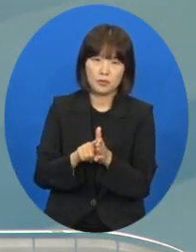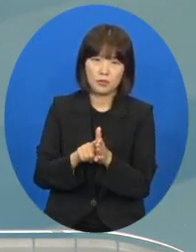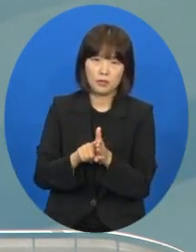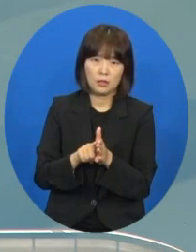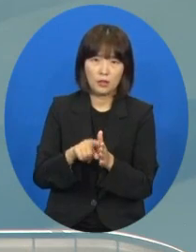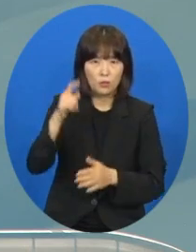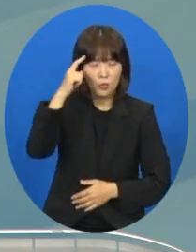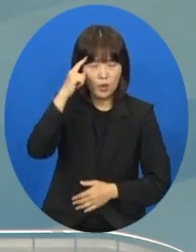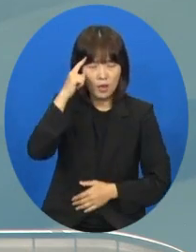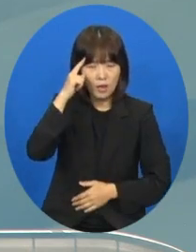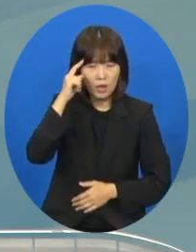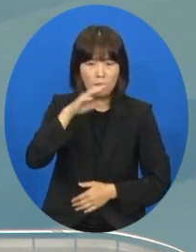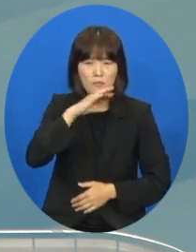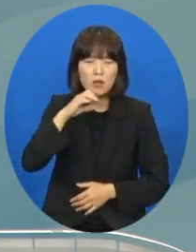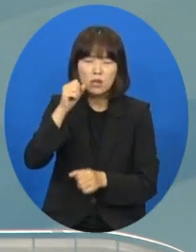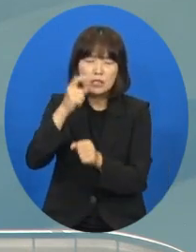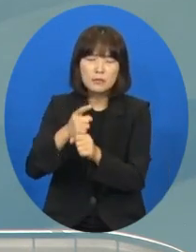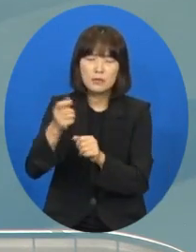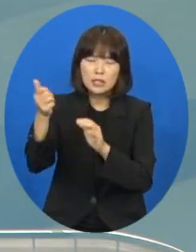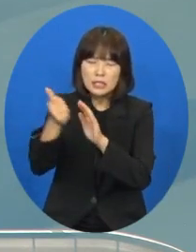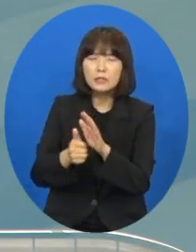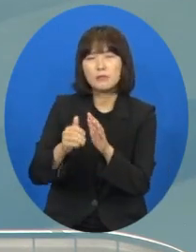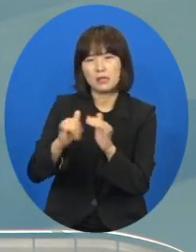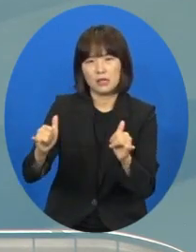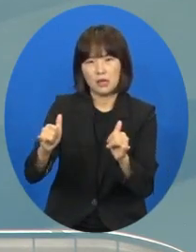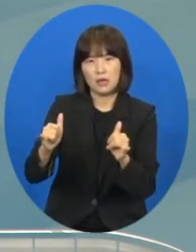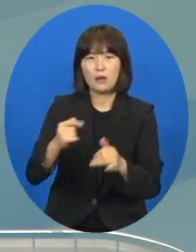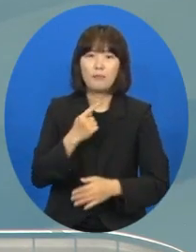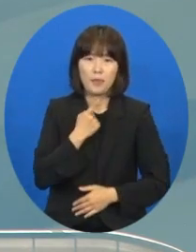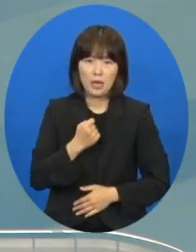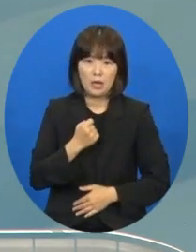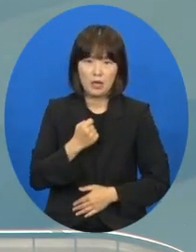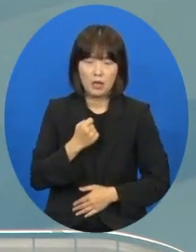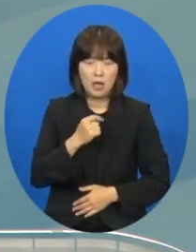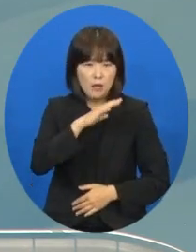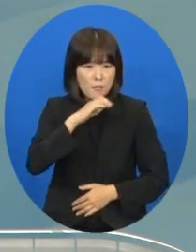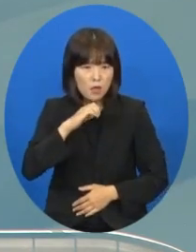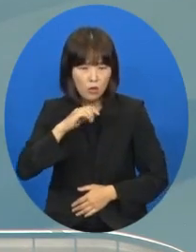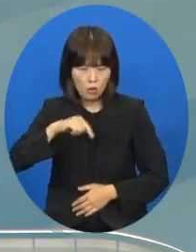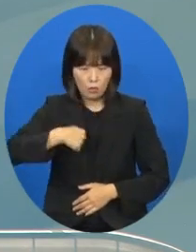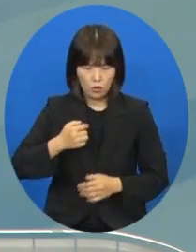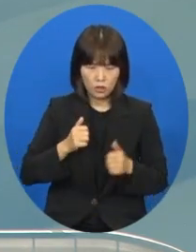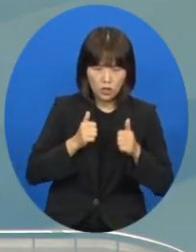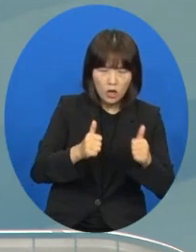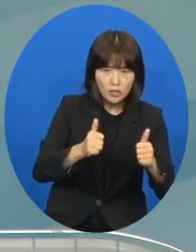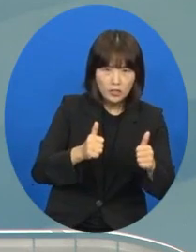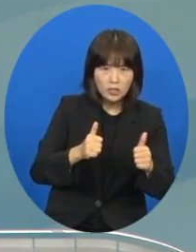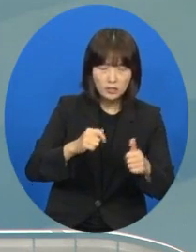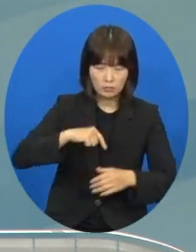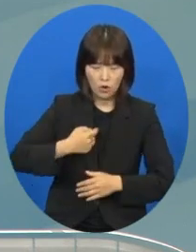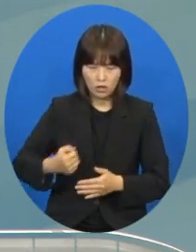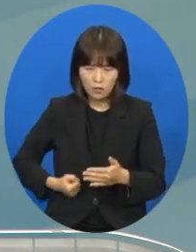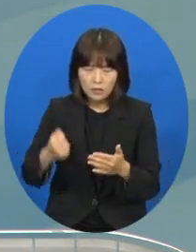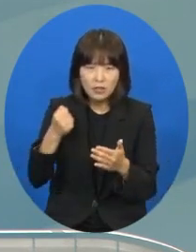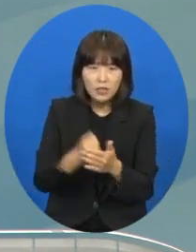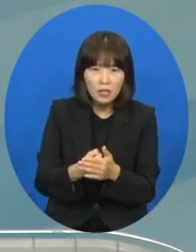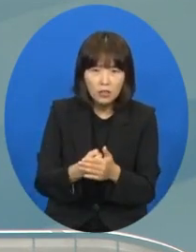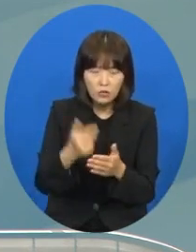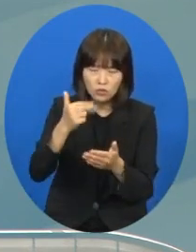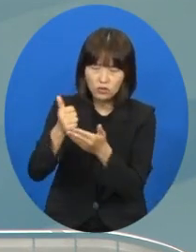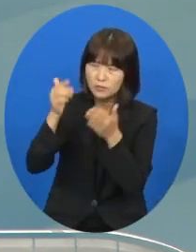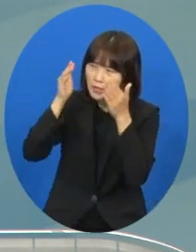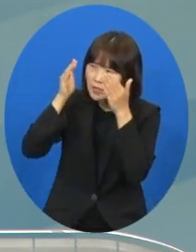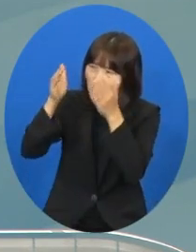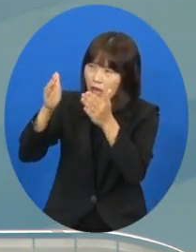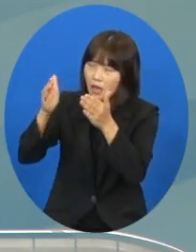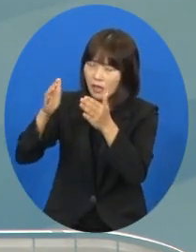끔찍한 실패자였으니까. 베드로는요, 자기 열심으로, 자기 결단으로 주님을 향한